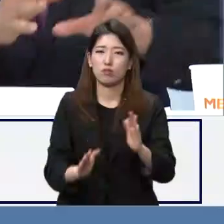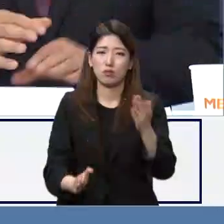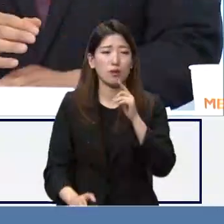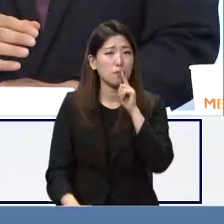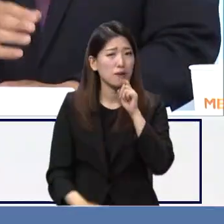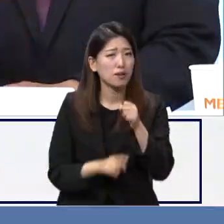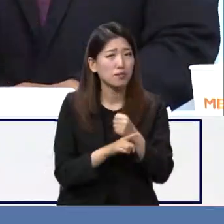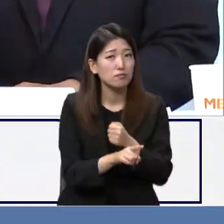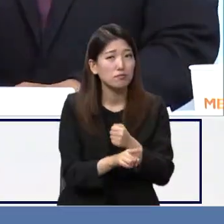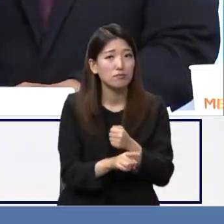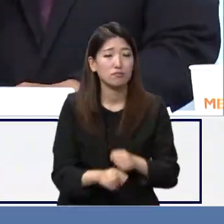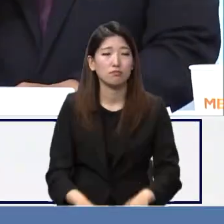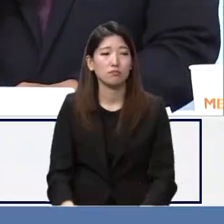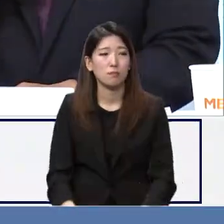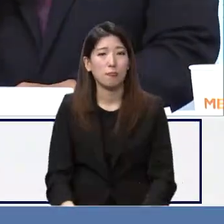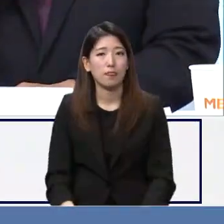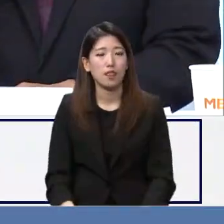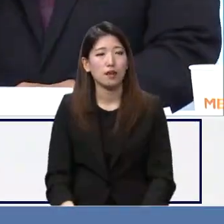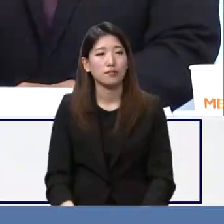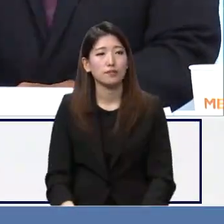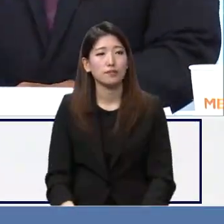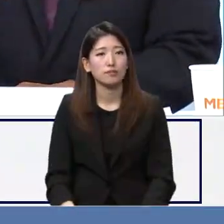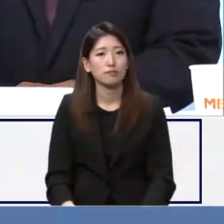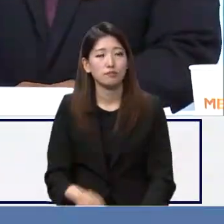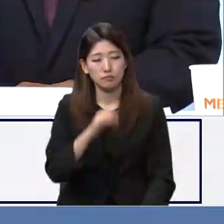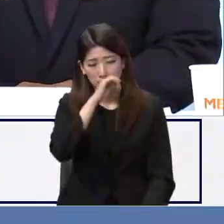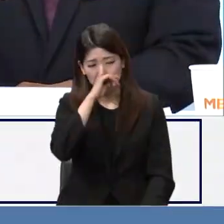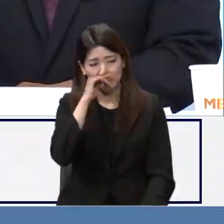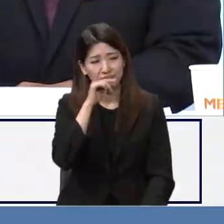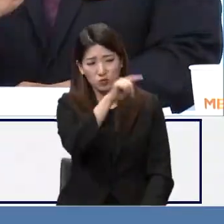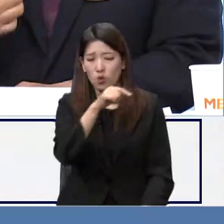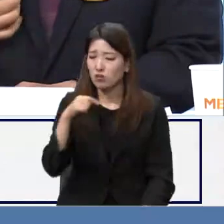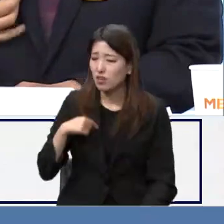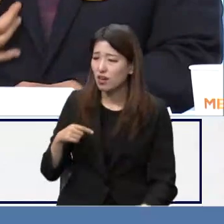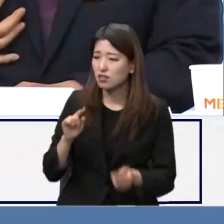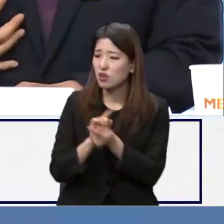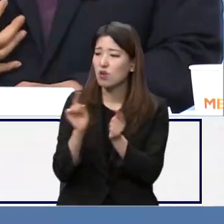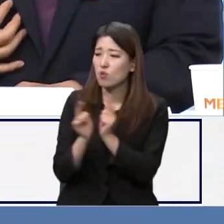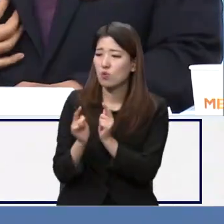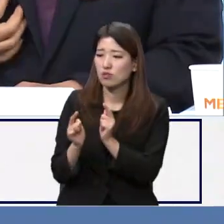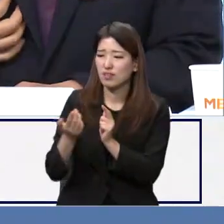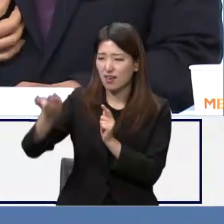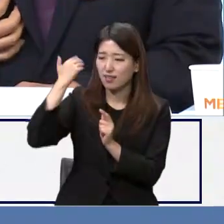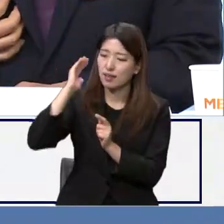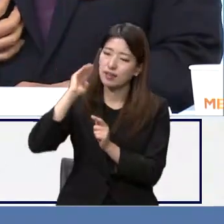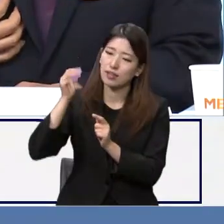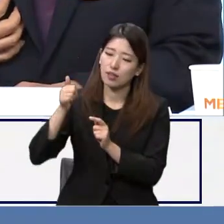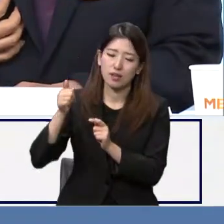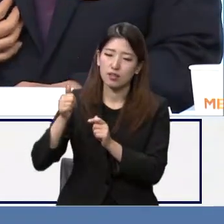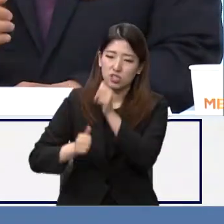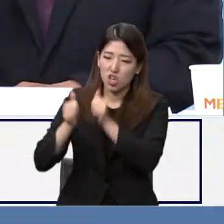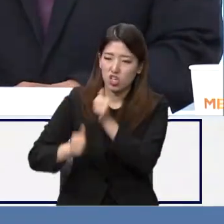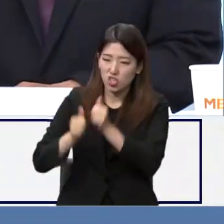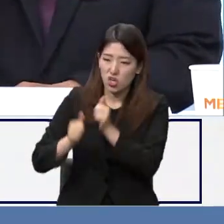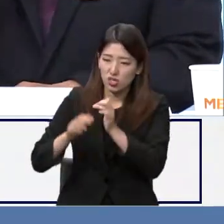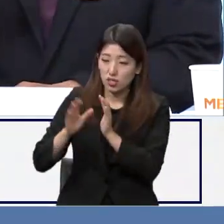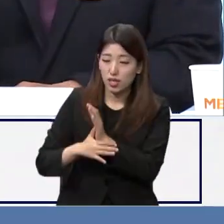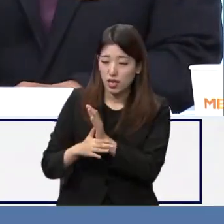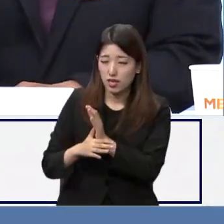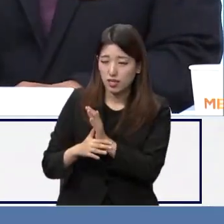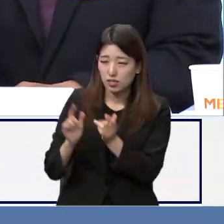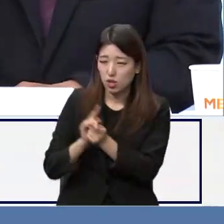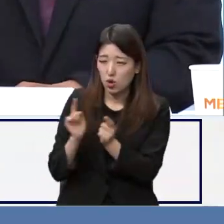그렇게 껄끄럽고 그리고 당신들이 내 대장균 게이트 처음 언론에 터뜨렸잖아라고 하는게 왜이 가슴 한 구석 없겠습니까